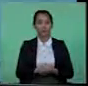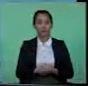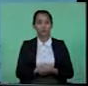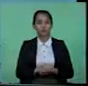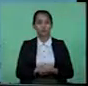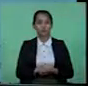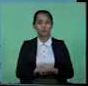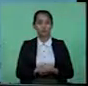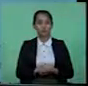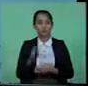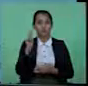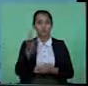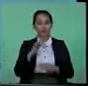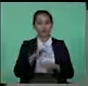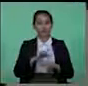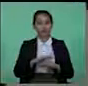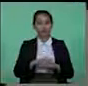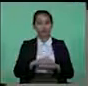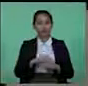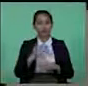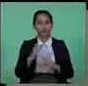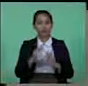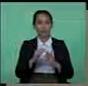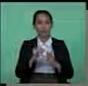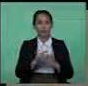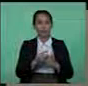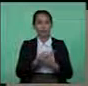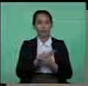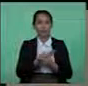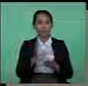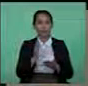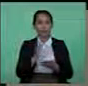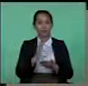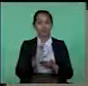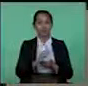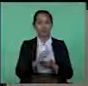Keling, endi darsimizga yakun yasab, sizlarga mustaqil topshiriq bersam.